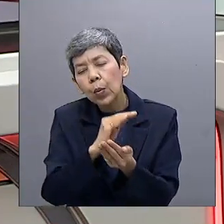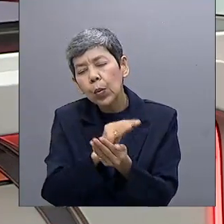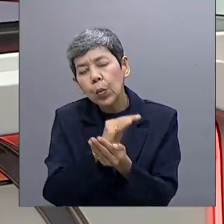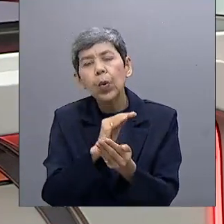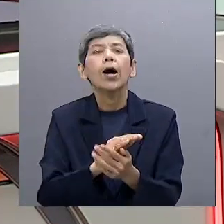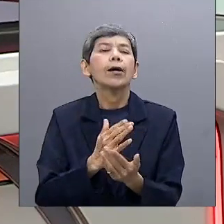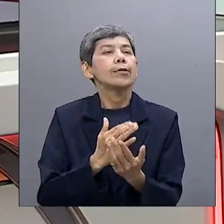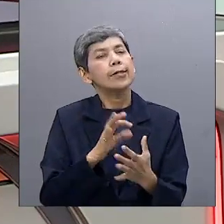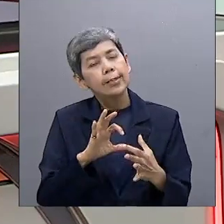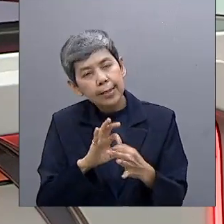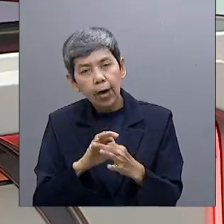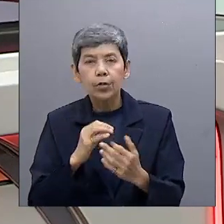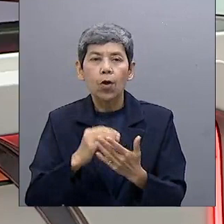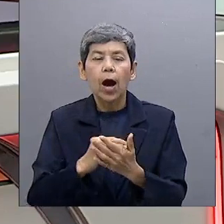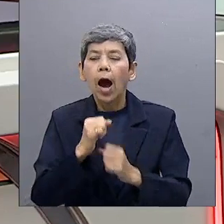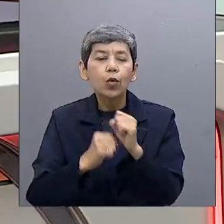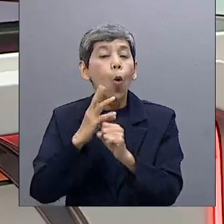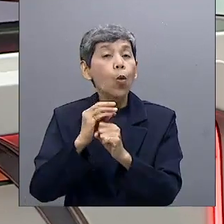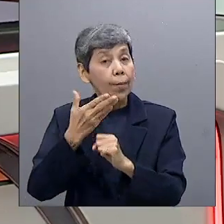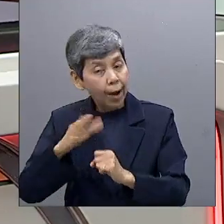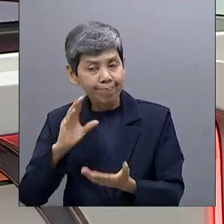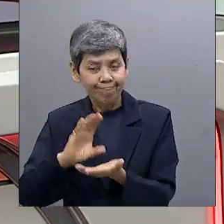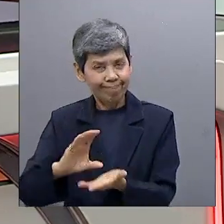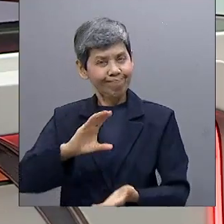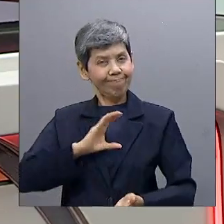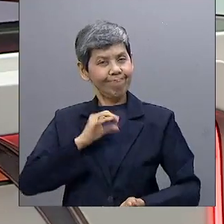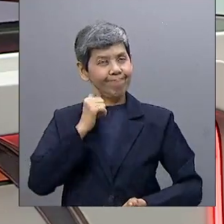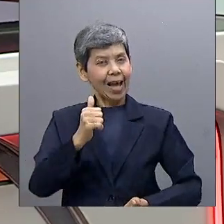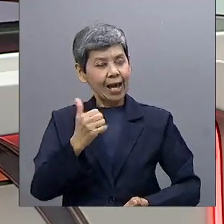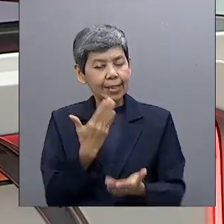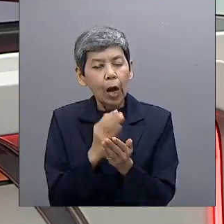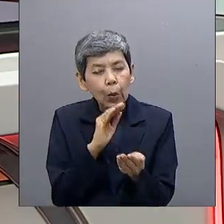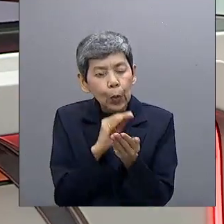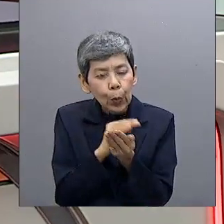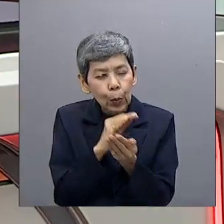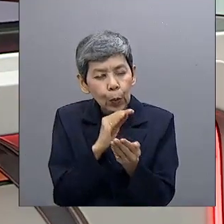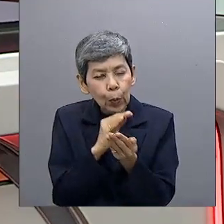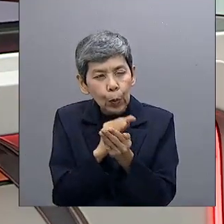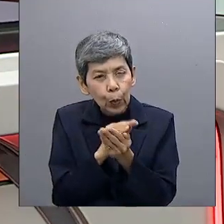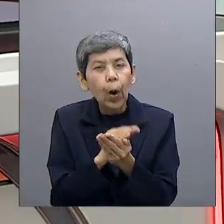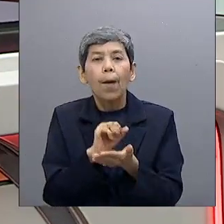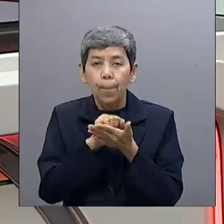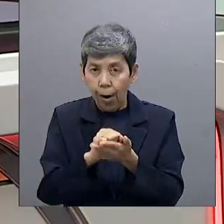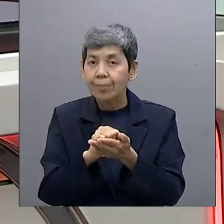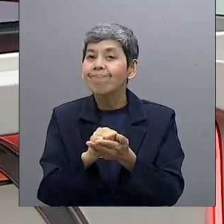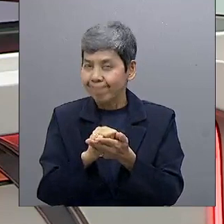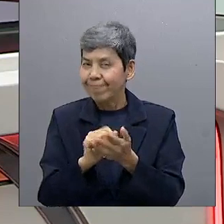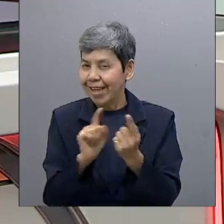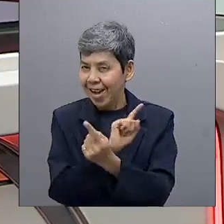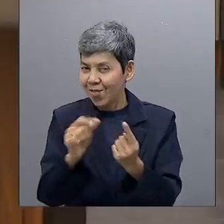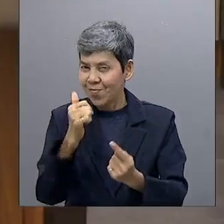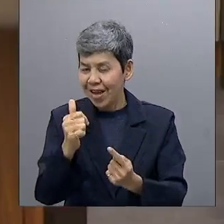ค่าใช้จ่ายสำหรับวัยเกษียณค่ะแล้วยังเป็นการเก็บสะสมชั่วโมงในการบริการสังคมได้อีกด้วยนะ